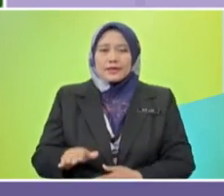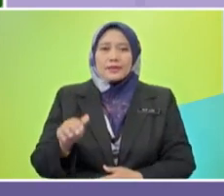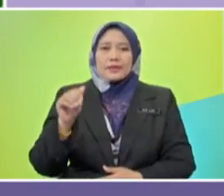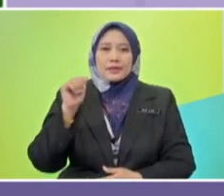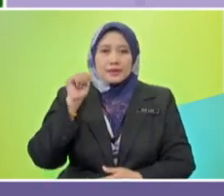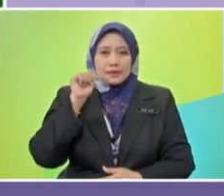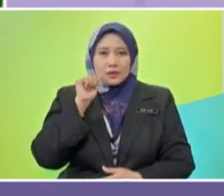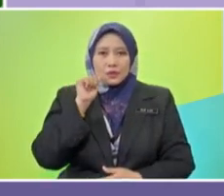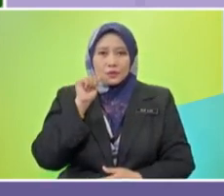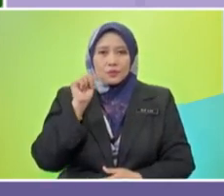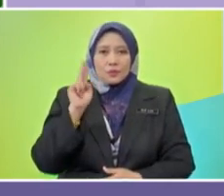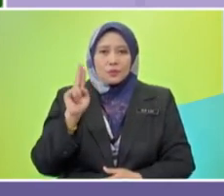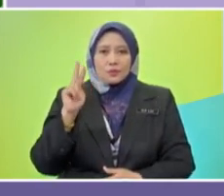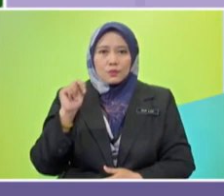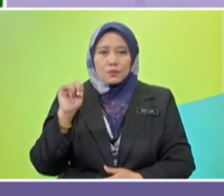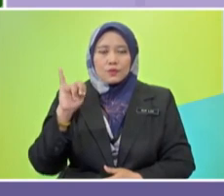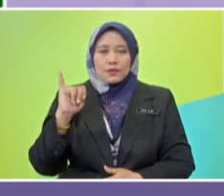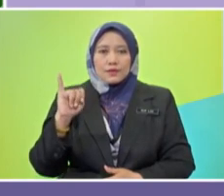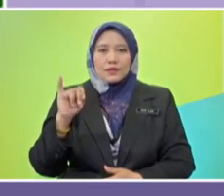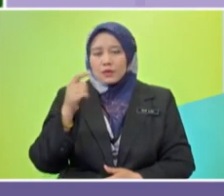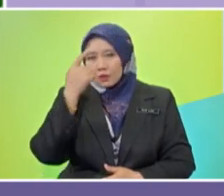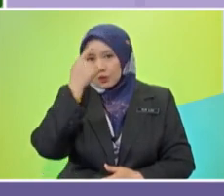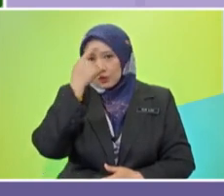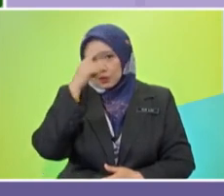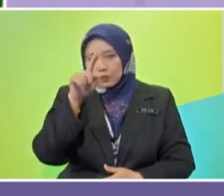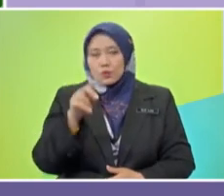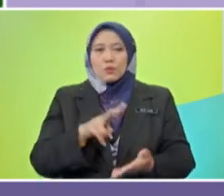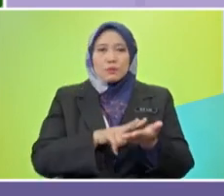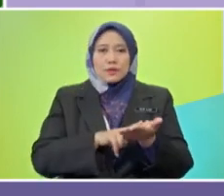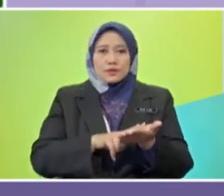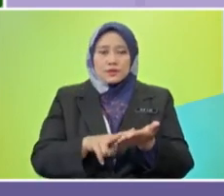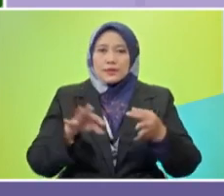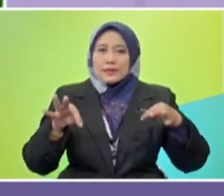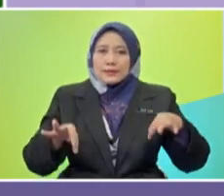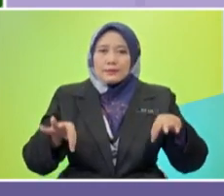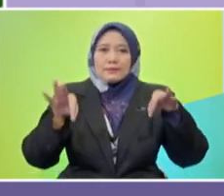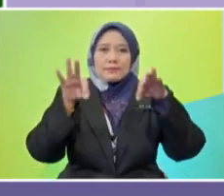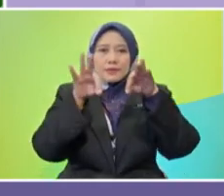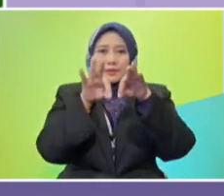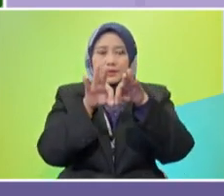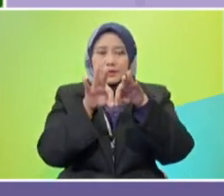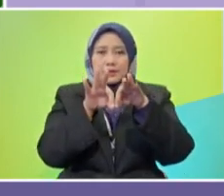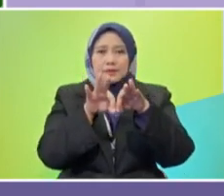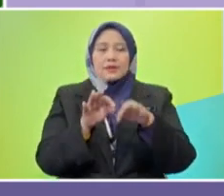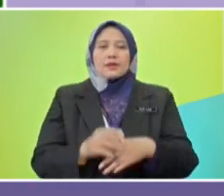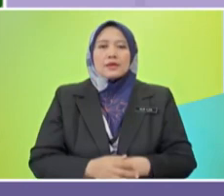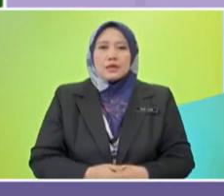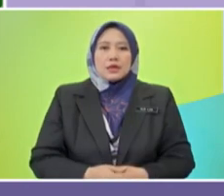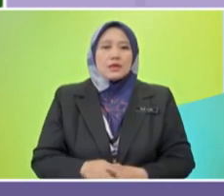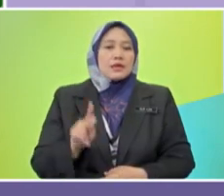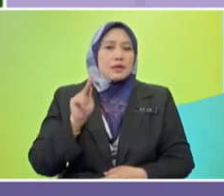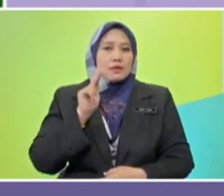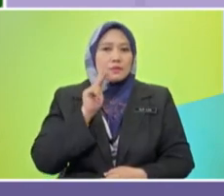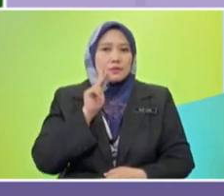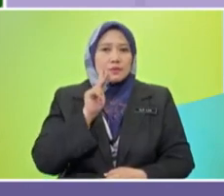kepentingan karbohidrat. Cuba lihat gambar yang pertama, kepentingan karbohidrat. Gambar yang kedua, kepentingan vitamin